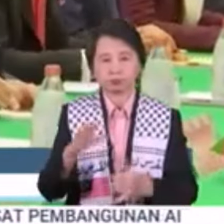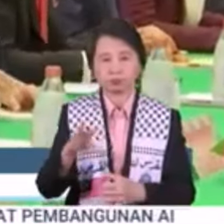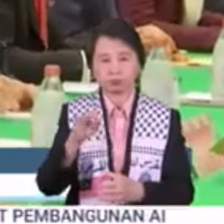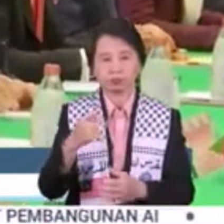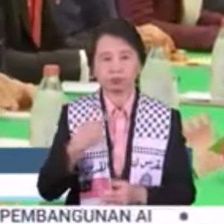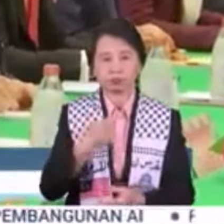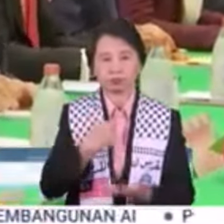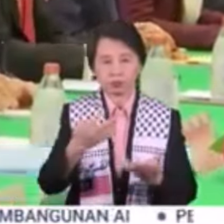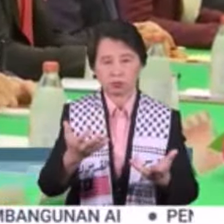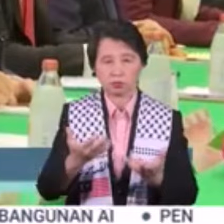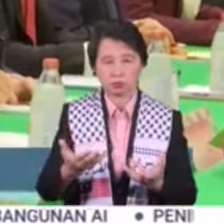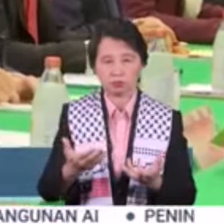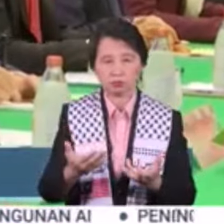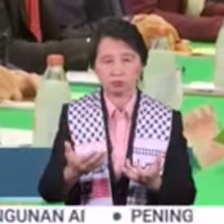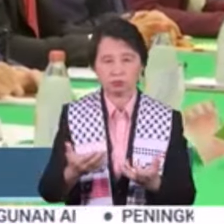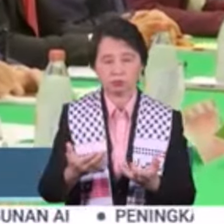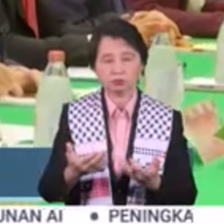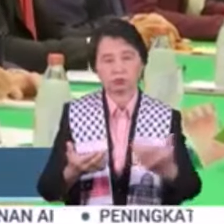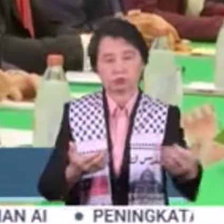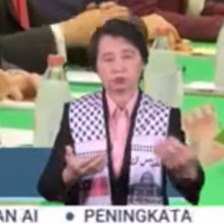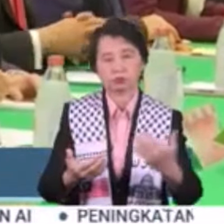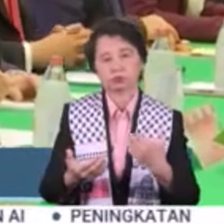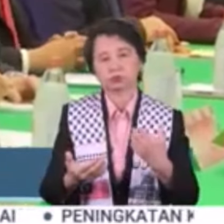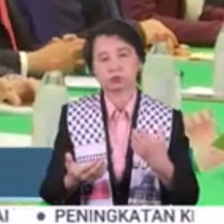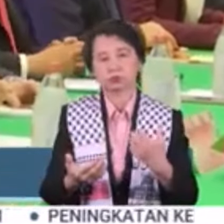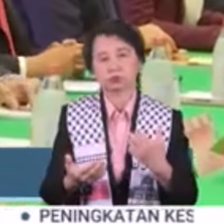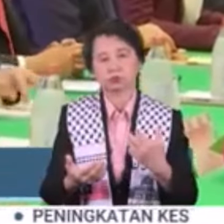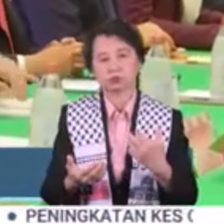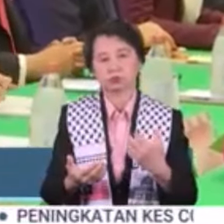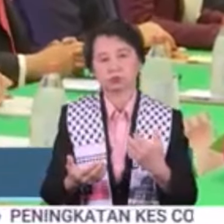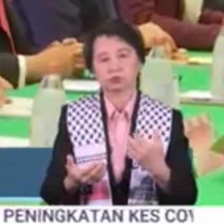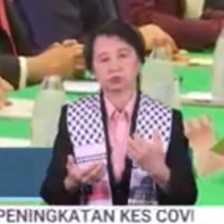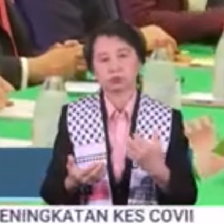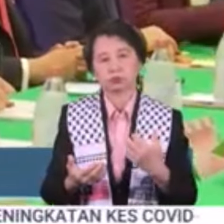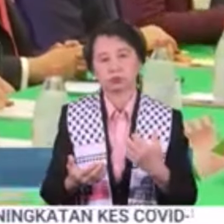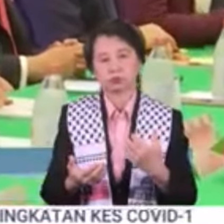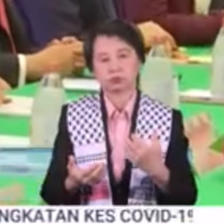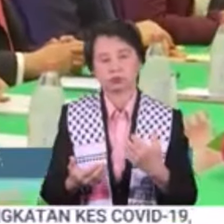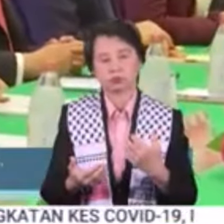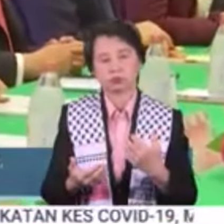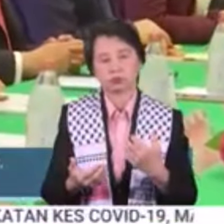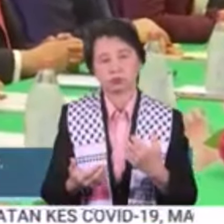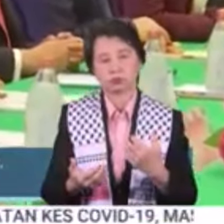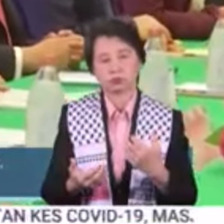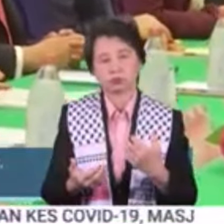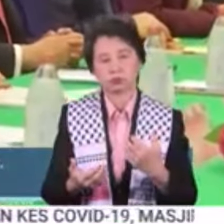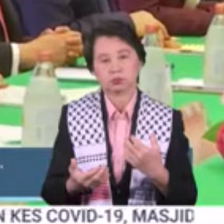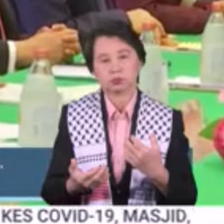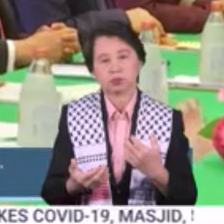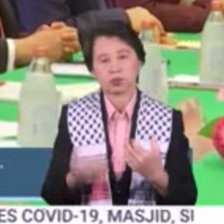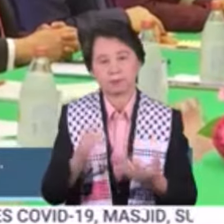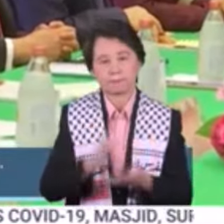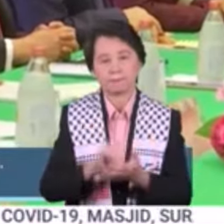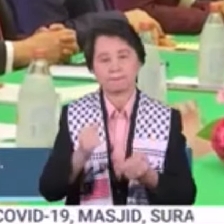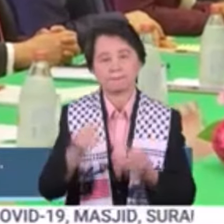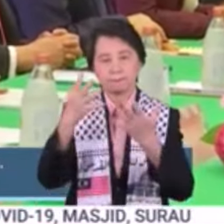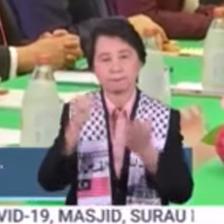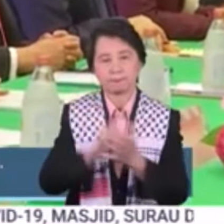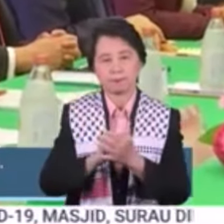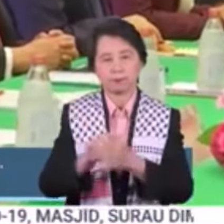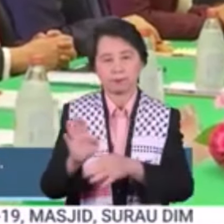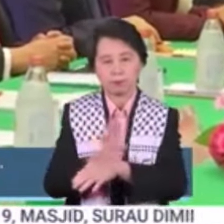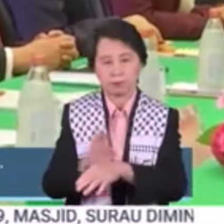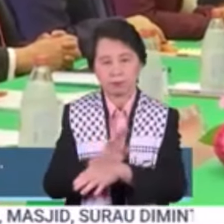a long-standing friend, very important in terms of collaboration on a number of issues,